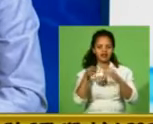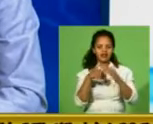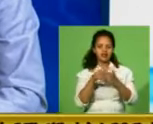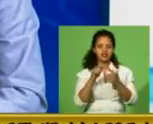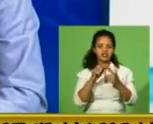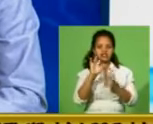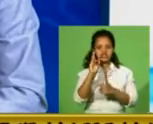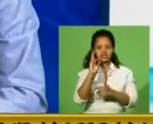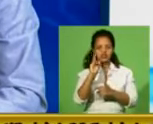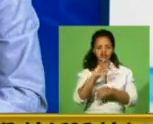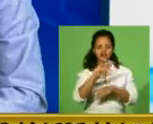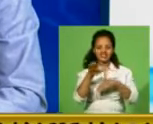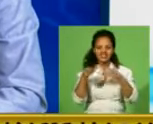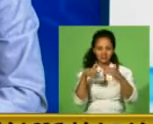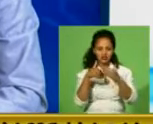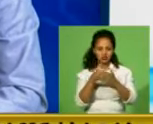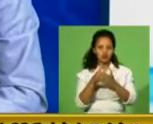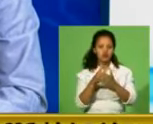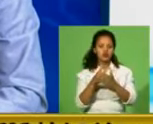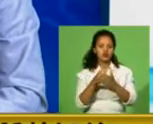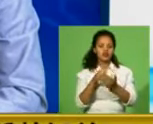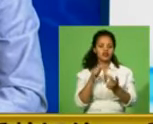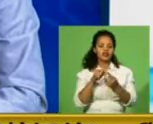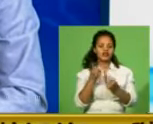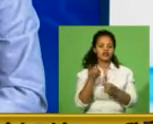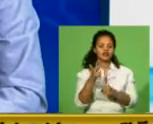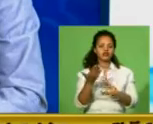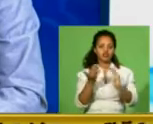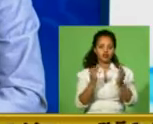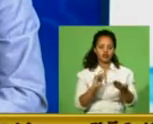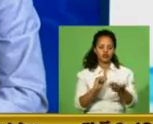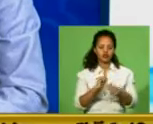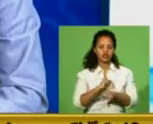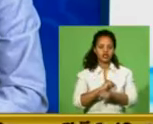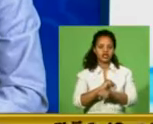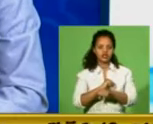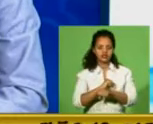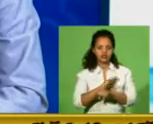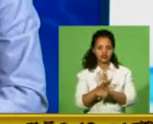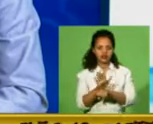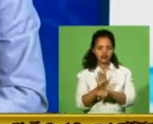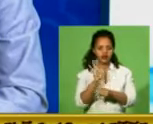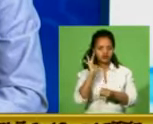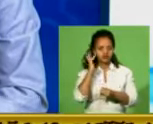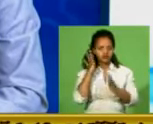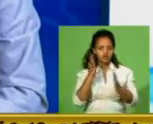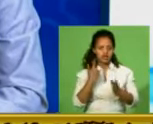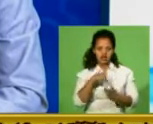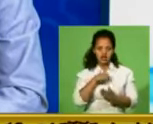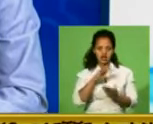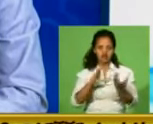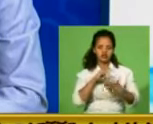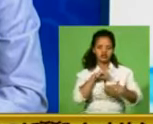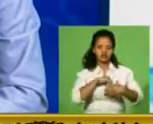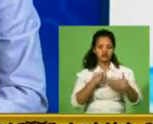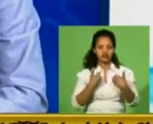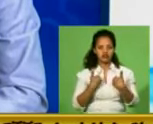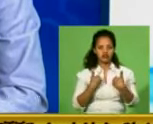7 በጥቅሉ ወደ 13 የሚሆኑ የኮቪድ ህሙማን እኛ ክልል ውስጥ አሉ ማለት